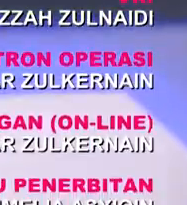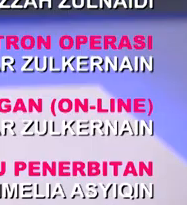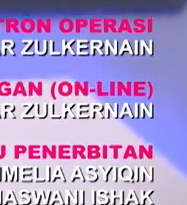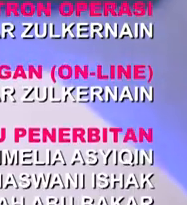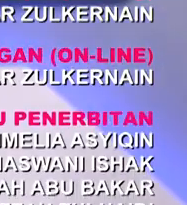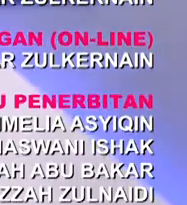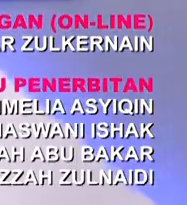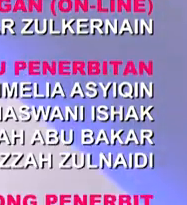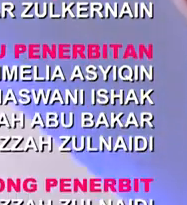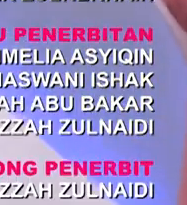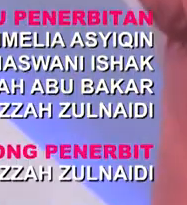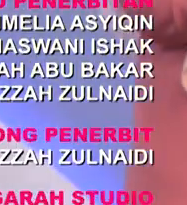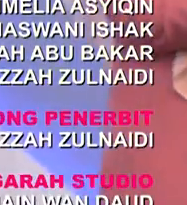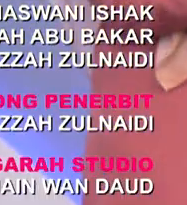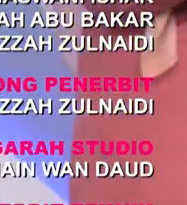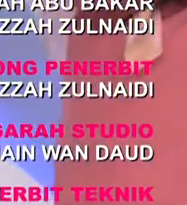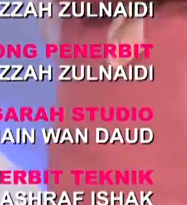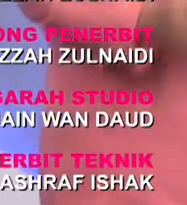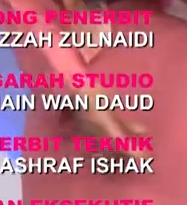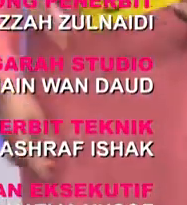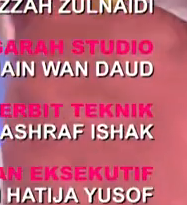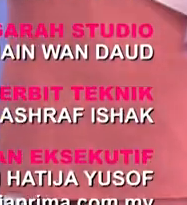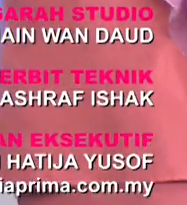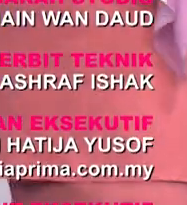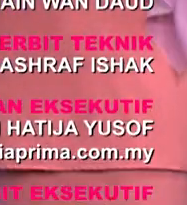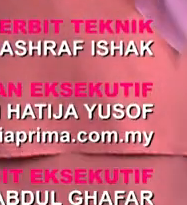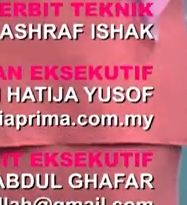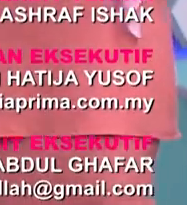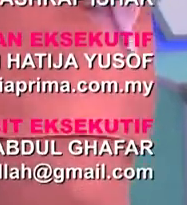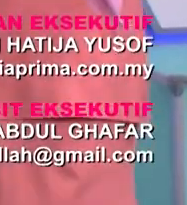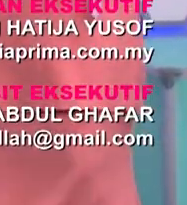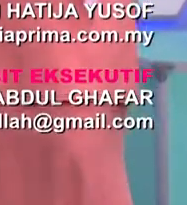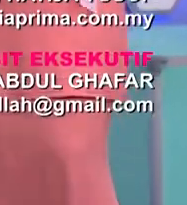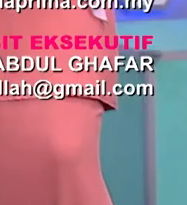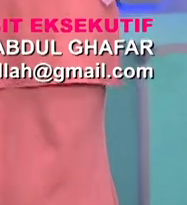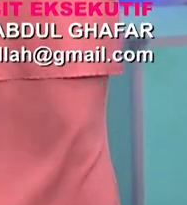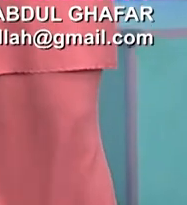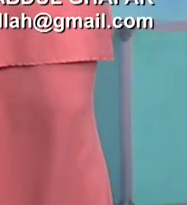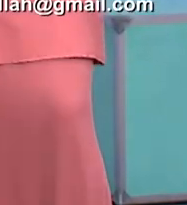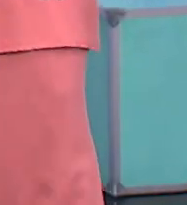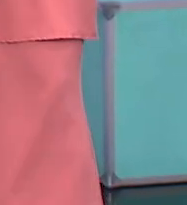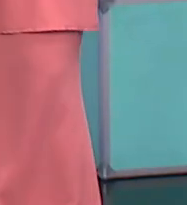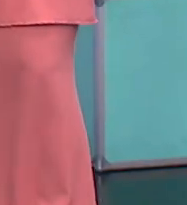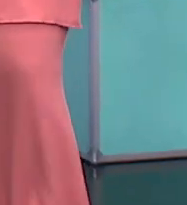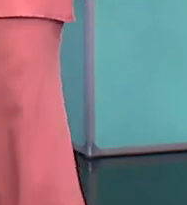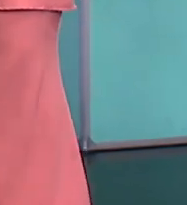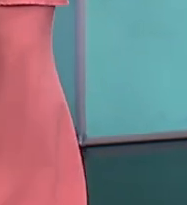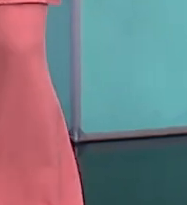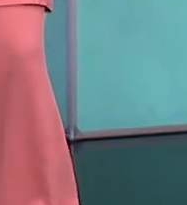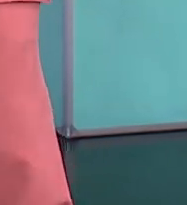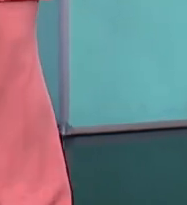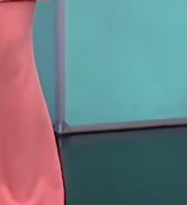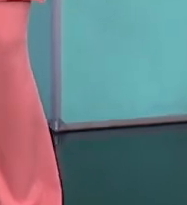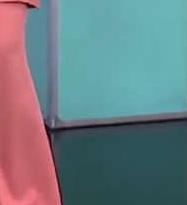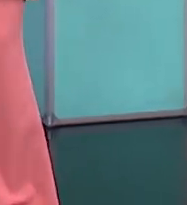ini simbol sama dengan hari ini kita belajar tambah